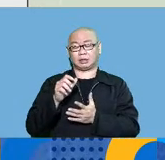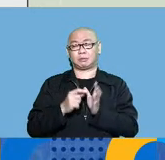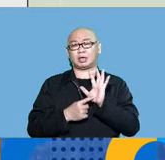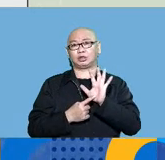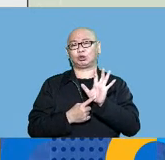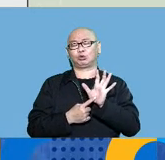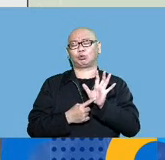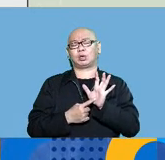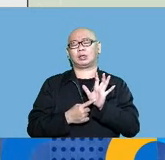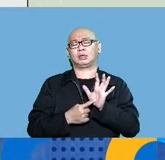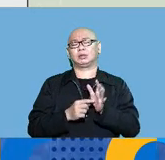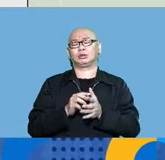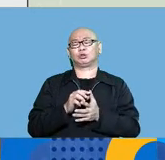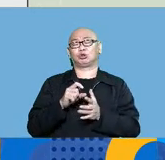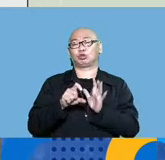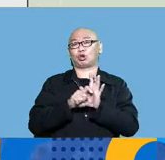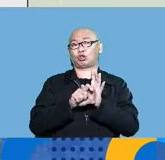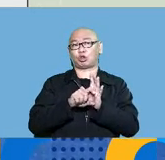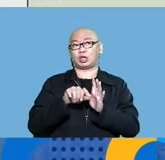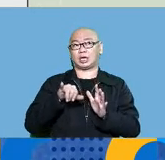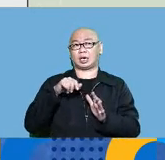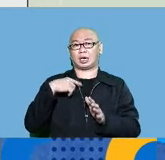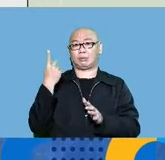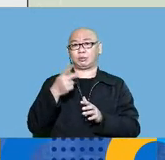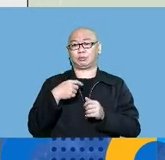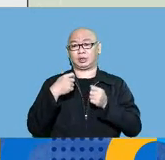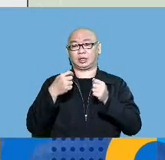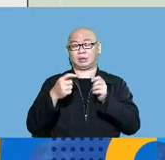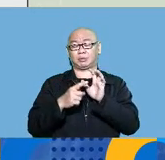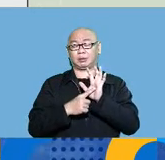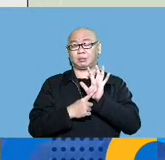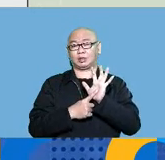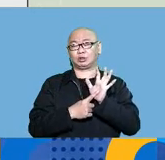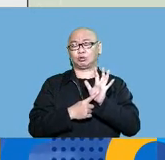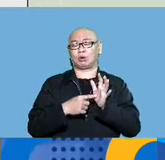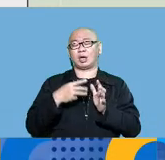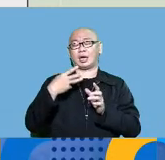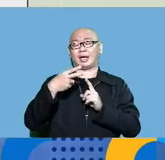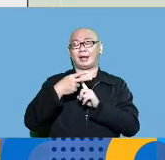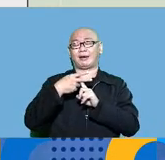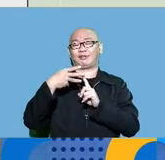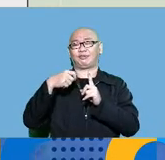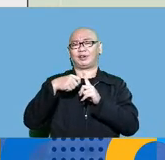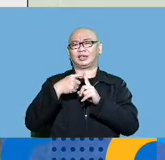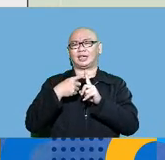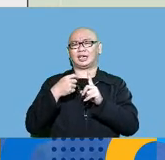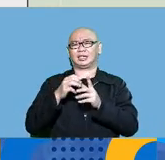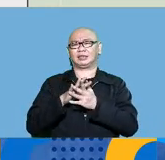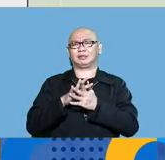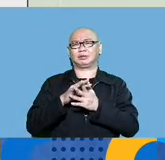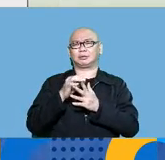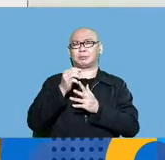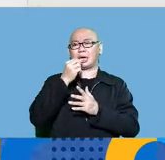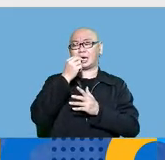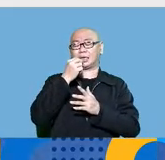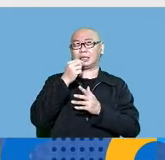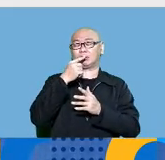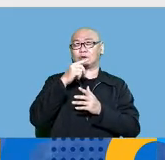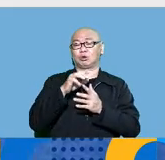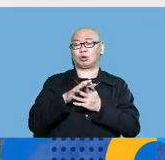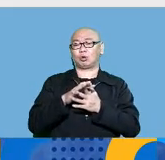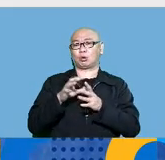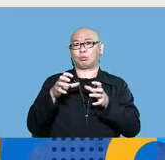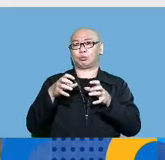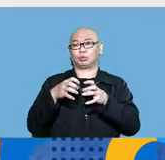Nah, contoh tema proyek yang kami berikan kepada mahasiswa adalah efek dari berbagai jenis makanan terhadap komposisi